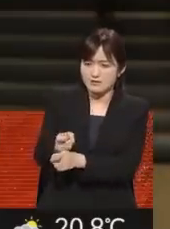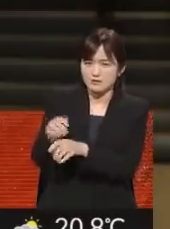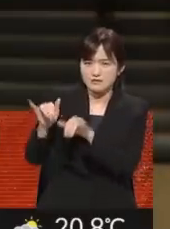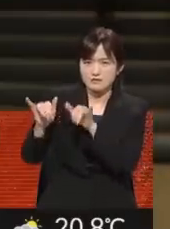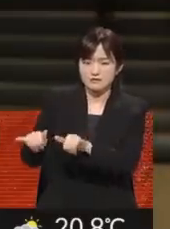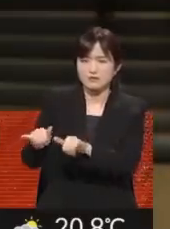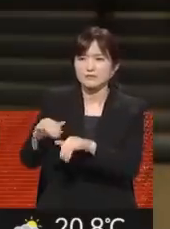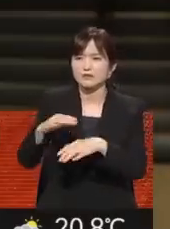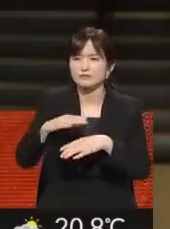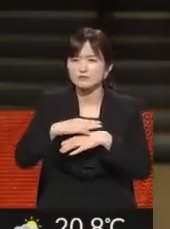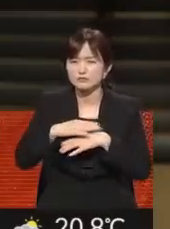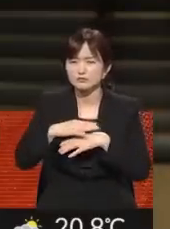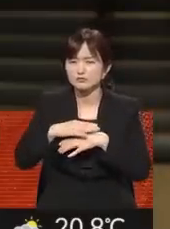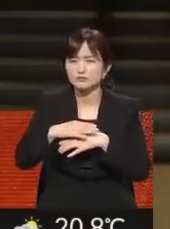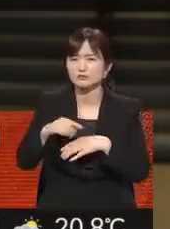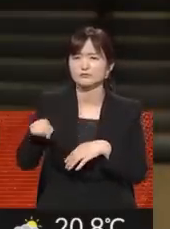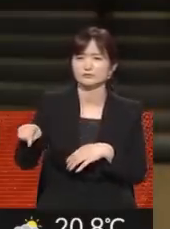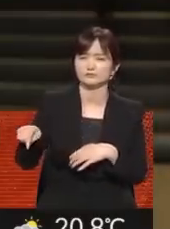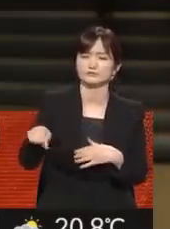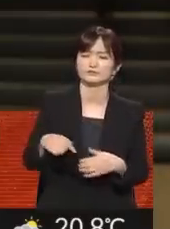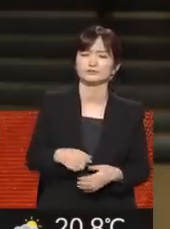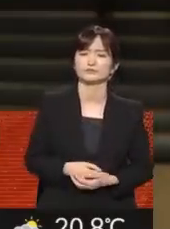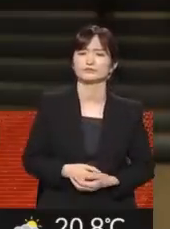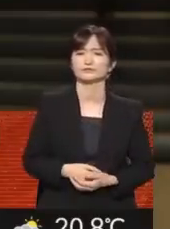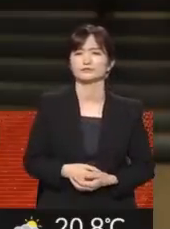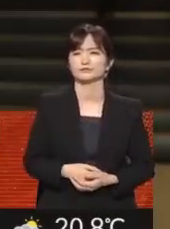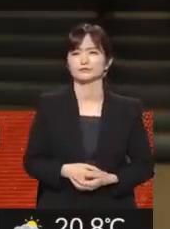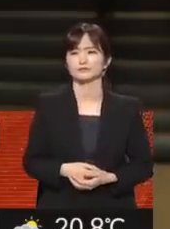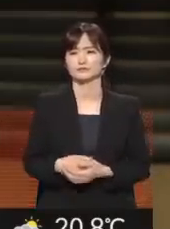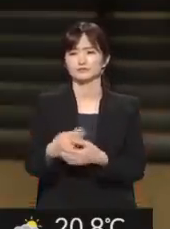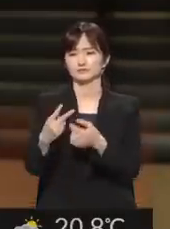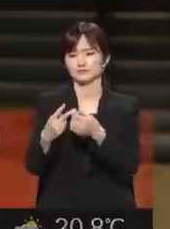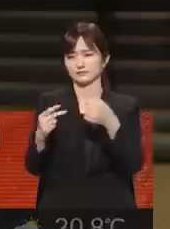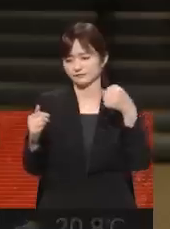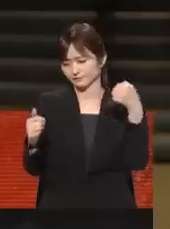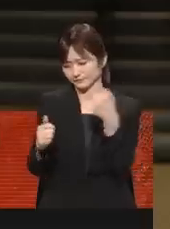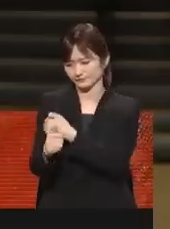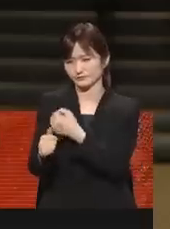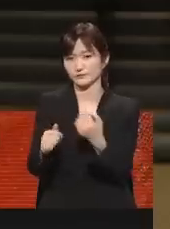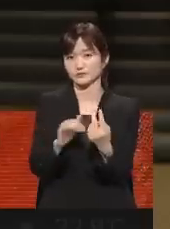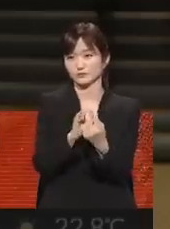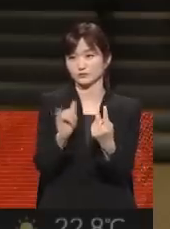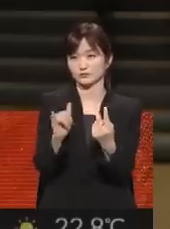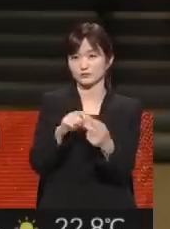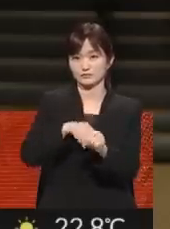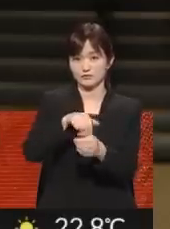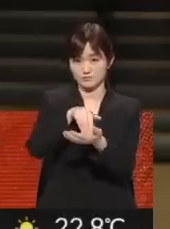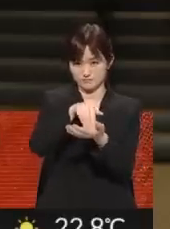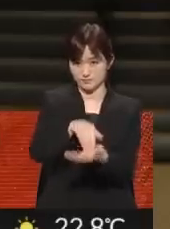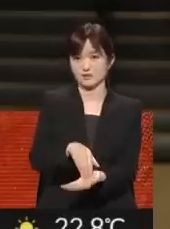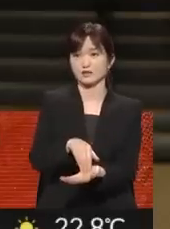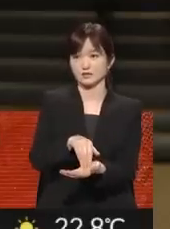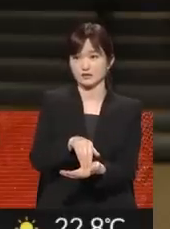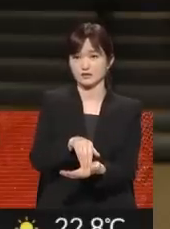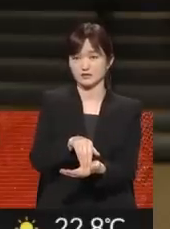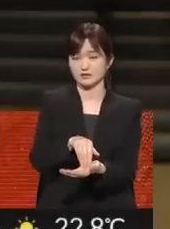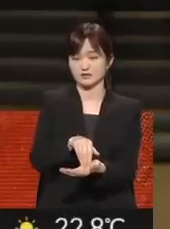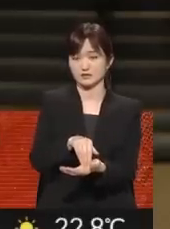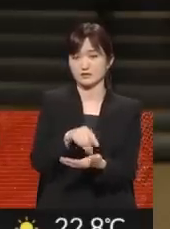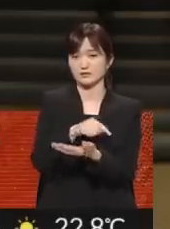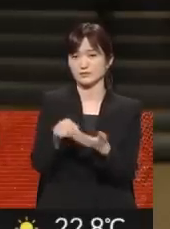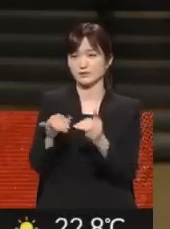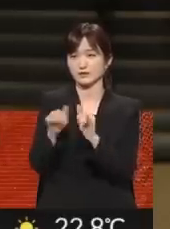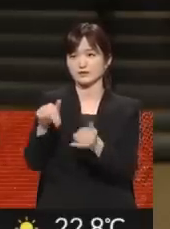또 보복범죄를 할 것 같다 이런 의도가 내비치니 2차 가해를 간 가해자 같은 경우도 엄벌에 쳐야 한다라는 것이